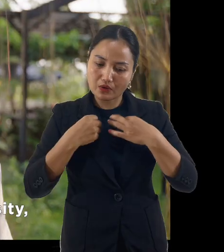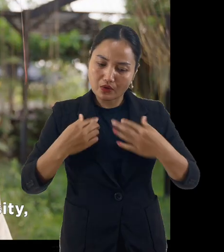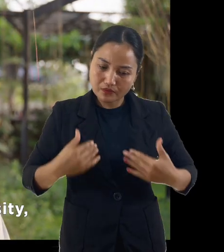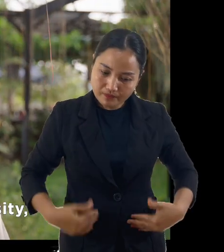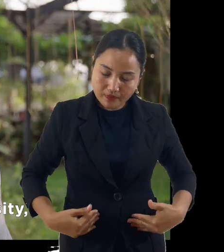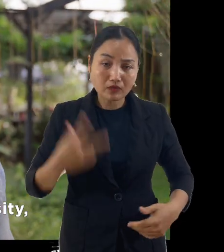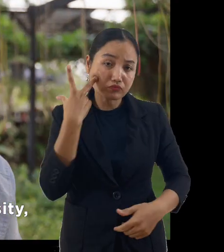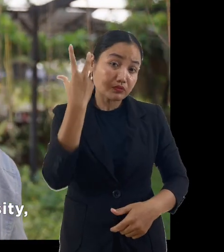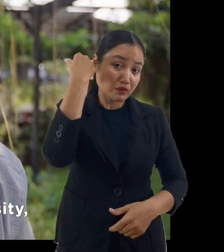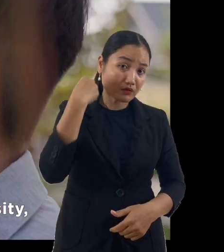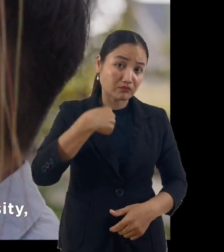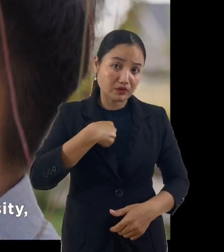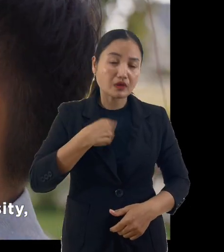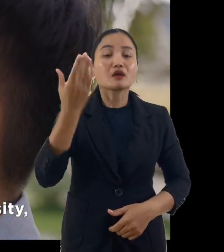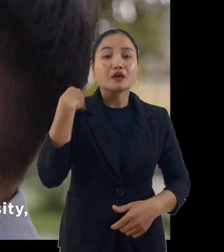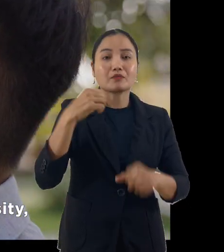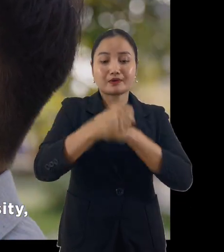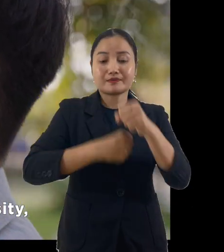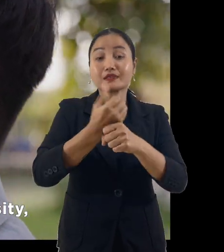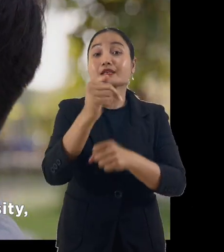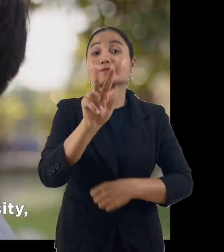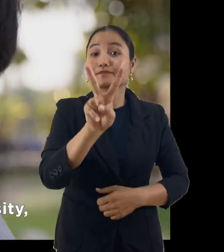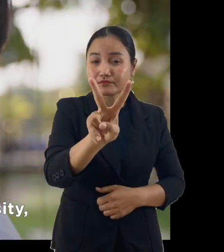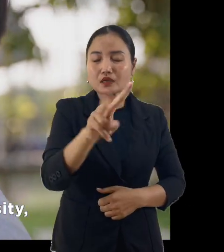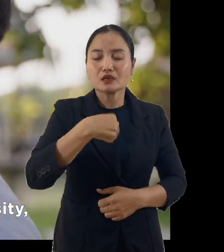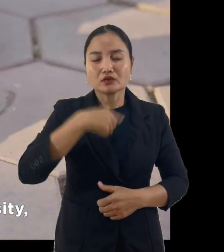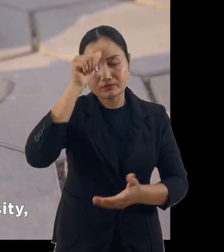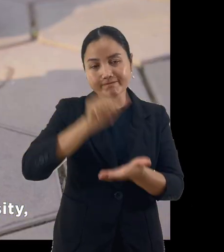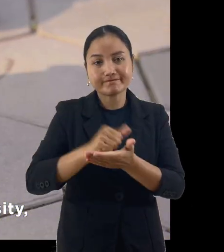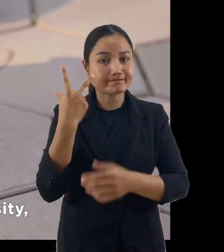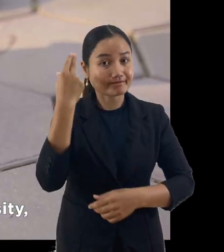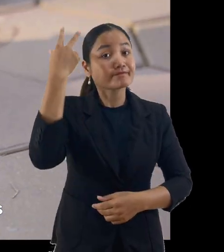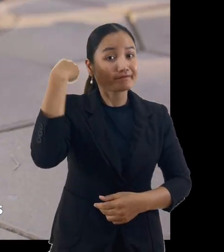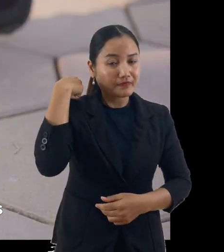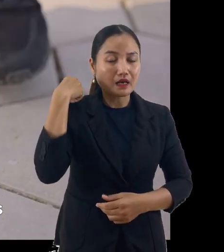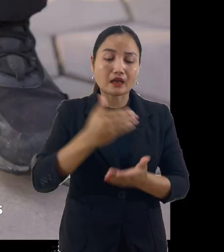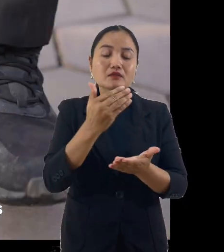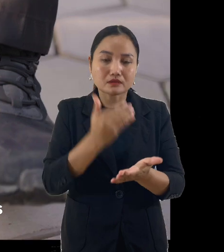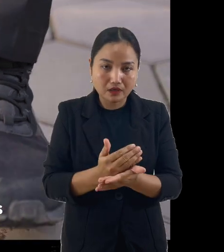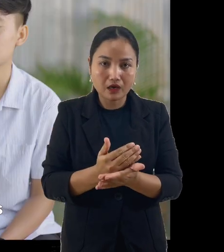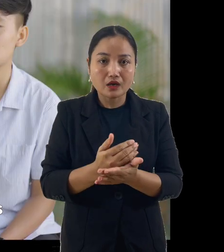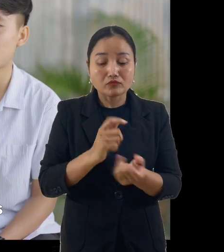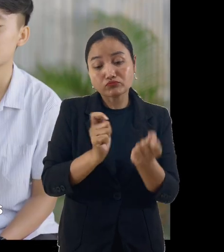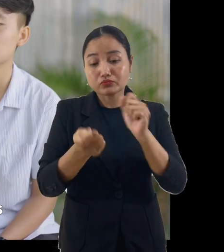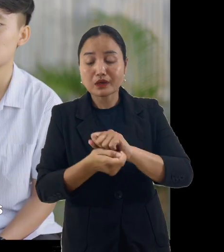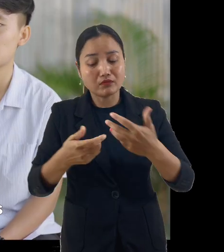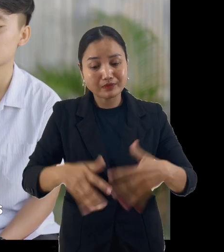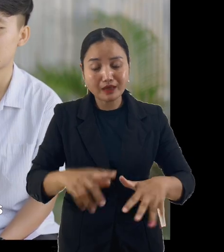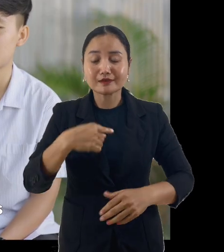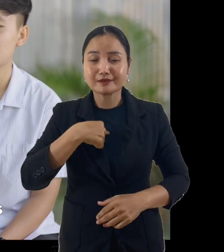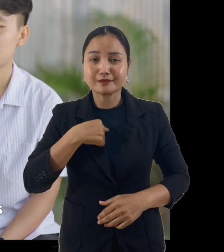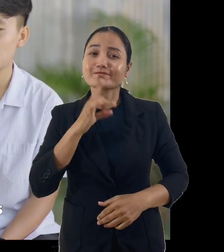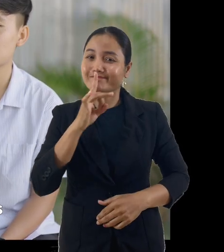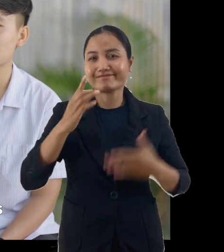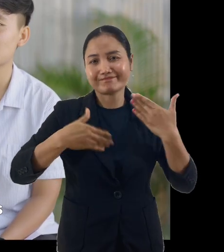សក់របស់ខ្ញុំហ្នឹងគឺនៅក្នុងឆ្នាំទី2នៅពេលដែលខ្ញុំរៀននៅសាកលវិទ្យាល័យពេលដែលបានធ្វើជាខ្លួនឯងគឺខ្ញុំមានអារម្មណ៍មួយ